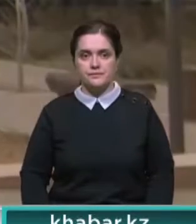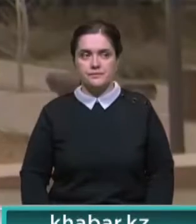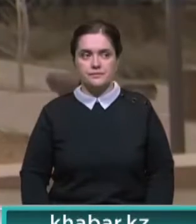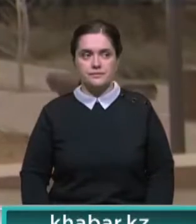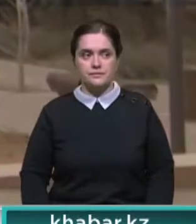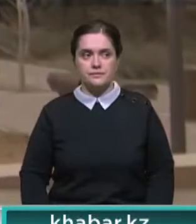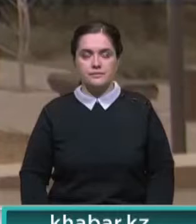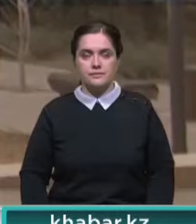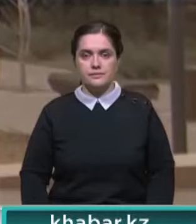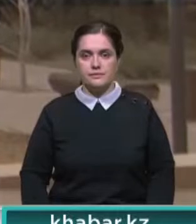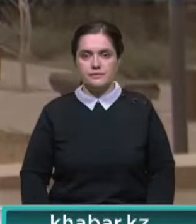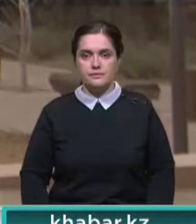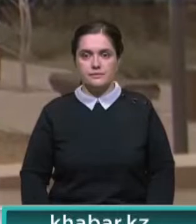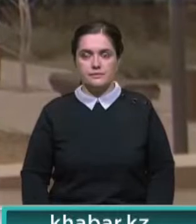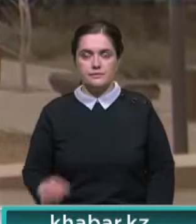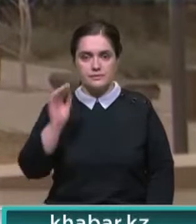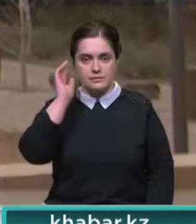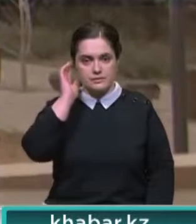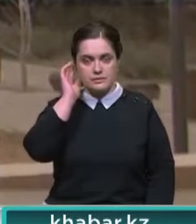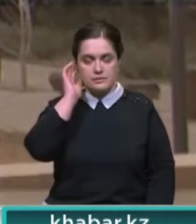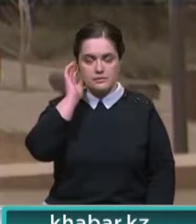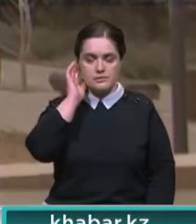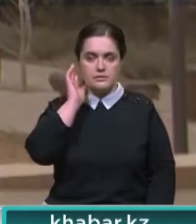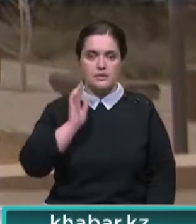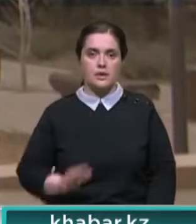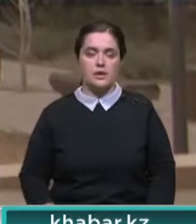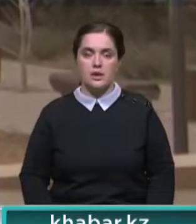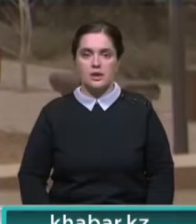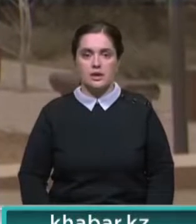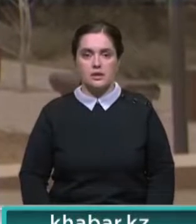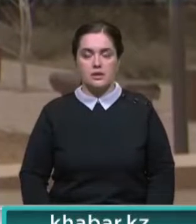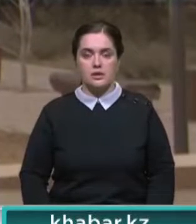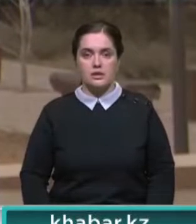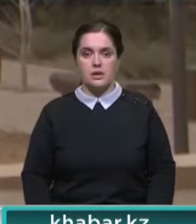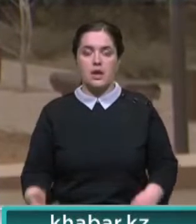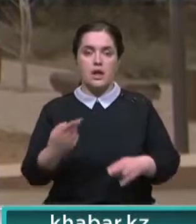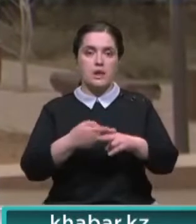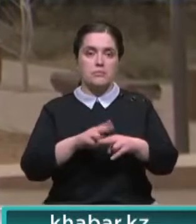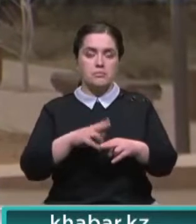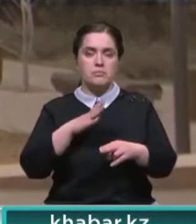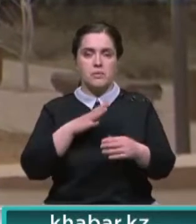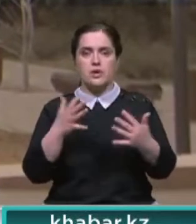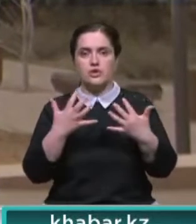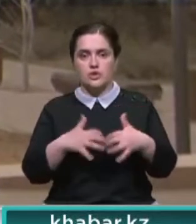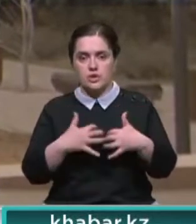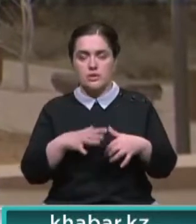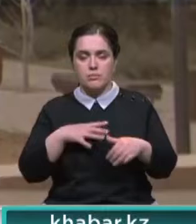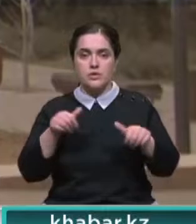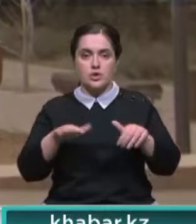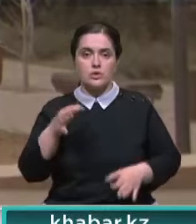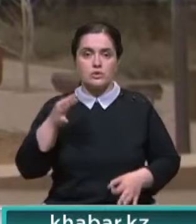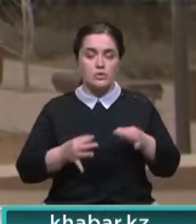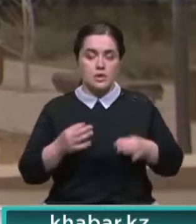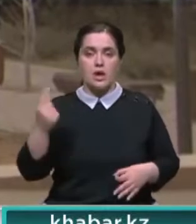Департаментом было подано исковое заявление в специализированный межрайонный экономический суд. Решениями судов первой и